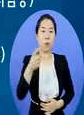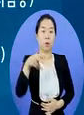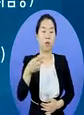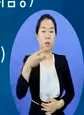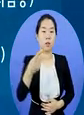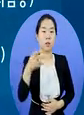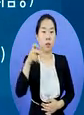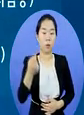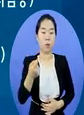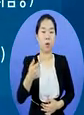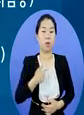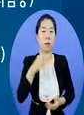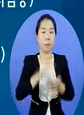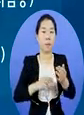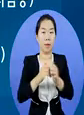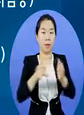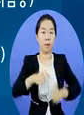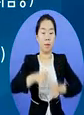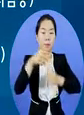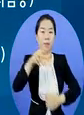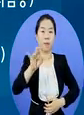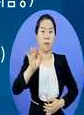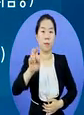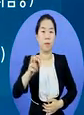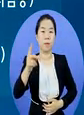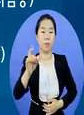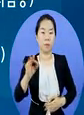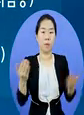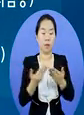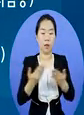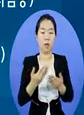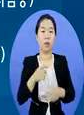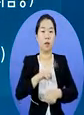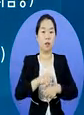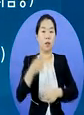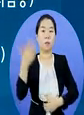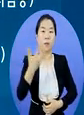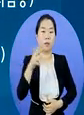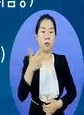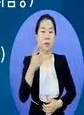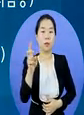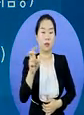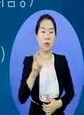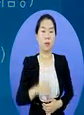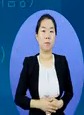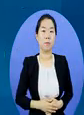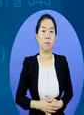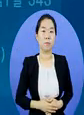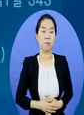코리아에서 대형마트 판매원을 채용합니다. 차암동에서 근무하게 되며 시급 8,720원 선의 임금이